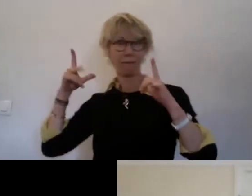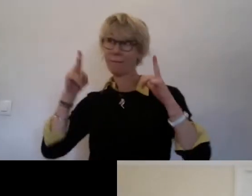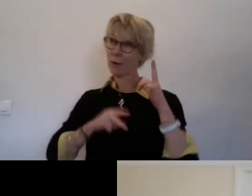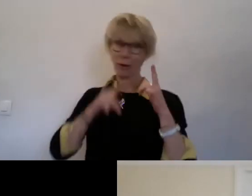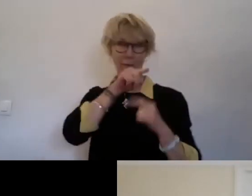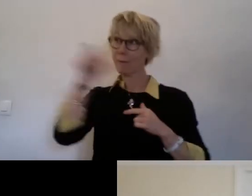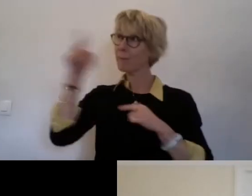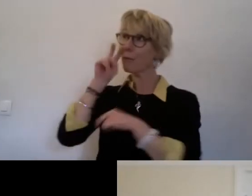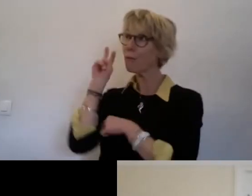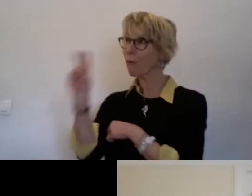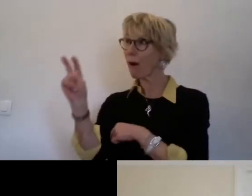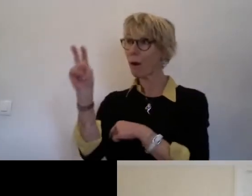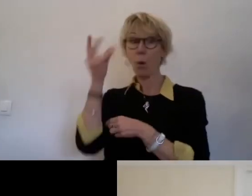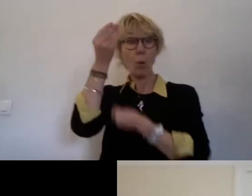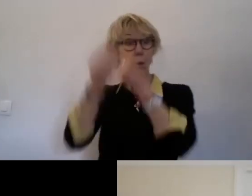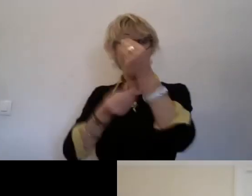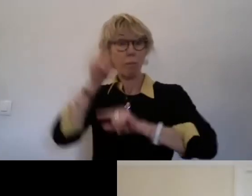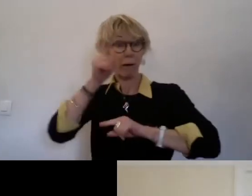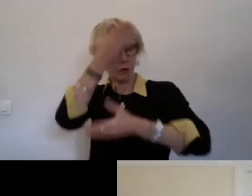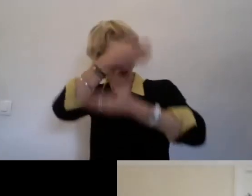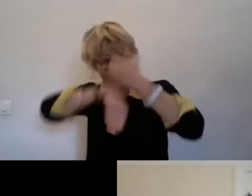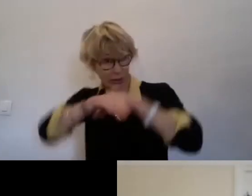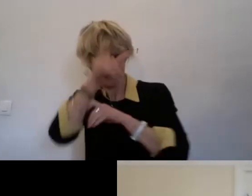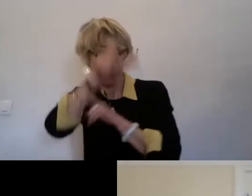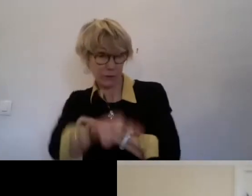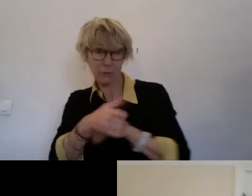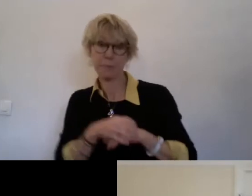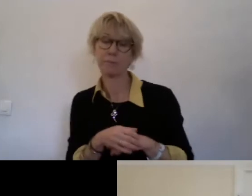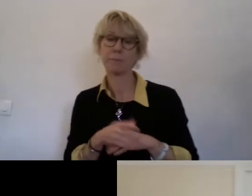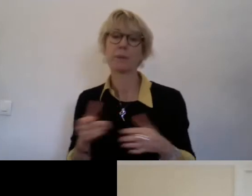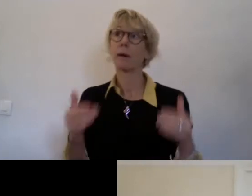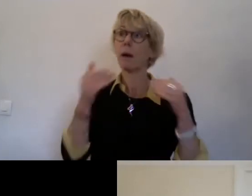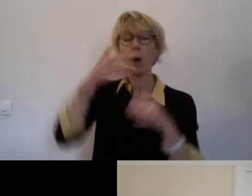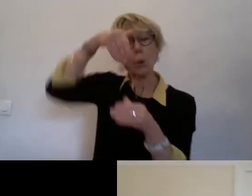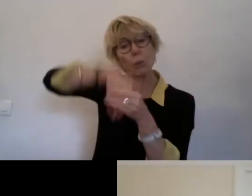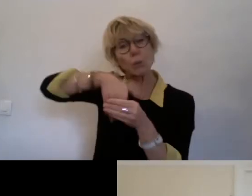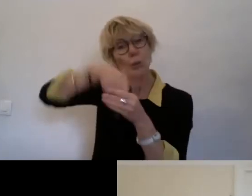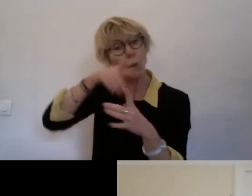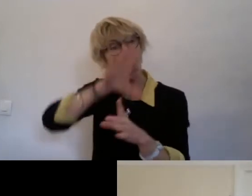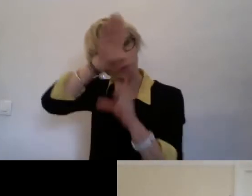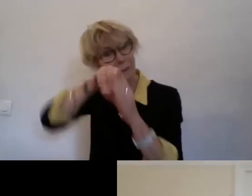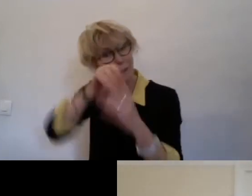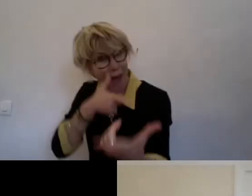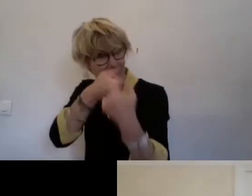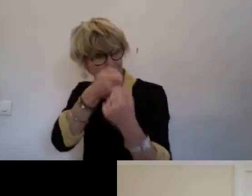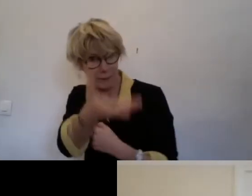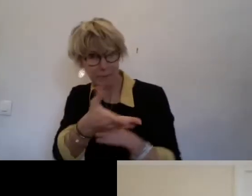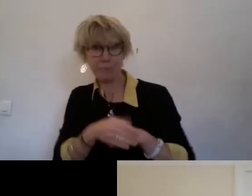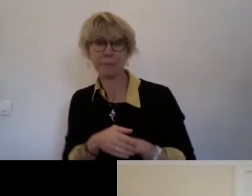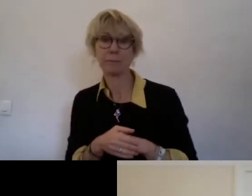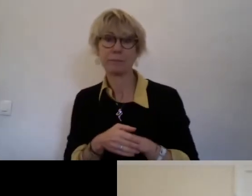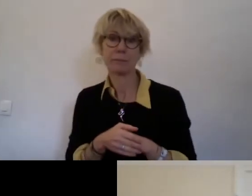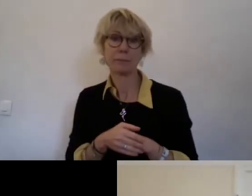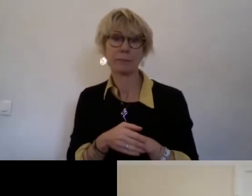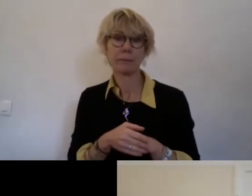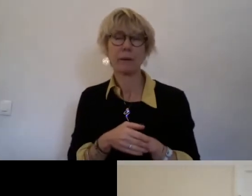les participants. On va bien sûr aussi adapter les contenus comme on le fait habituellement au musée. C'est un format